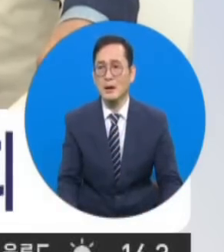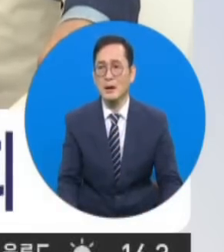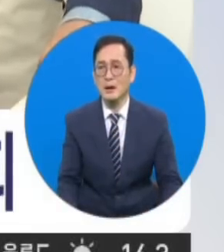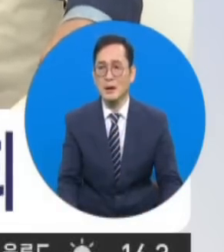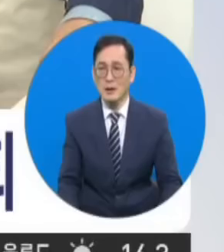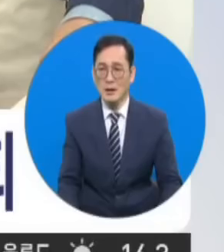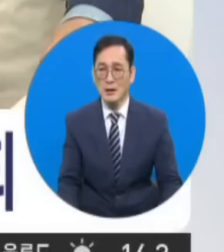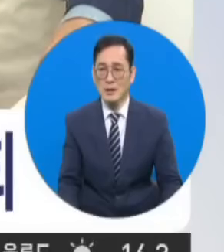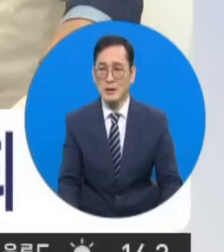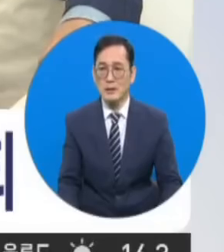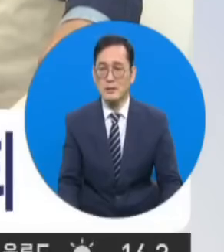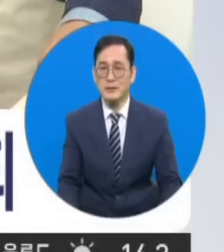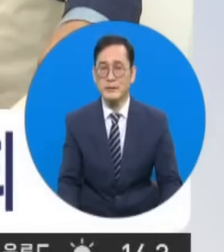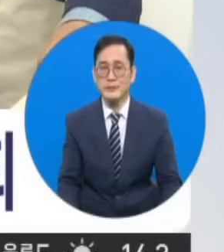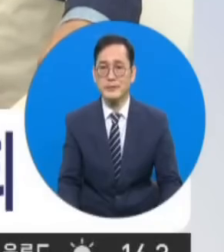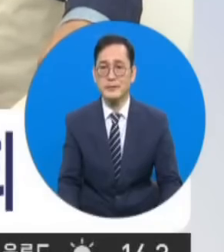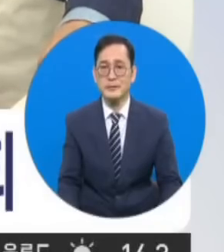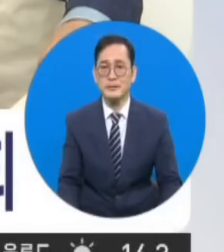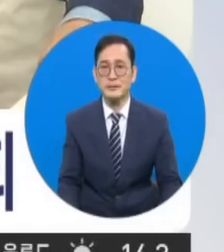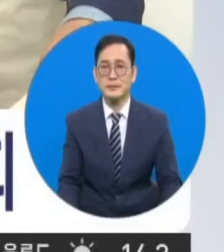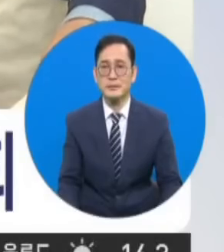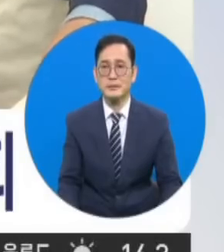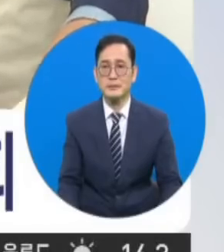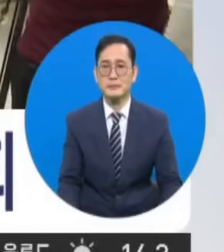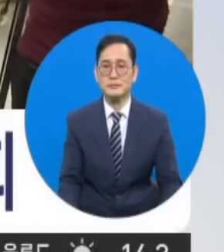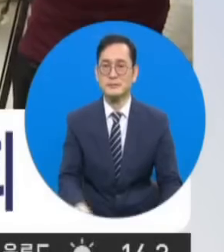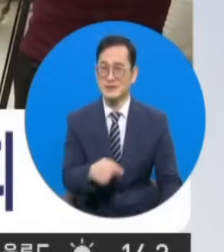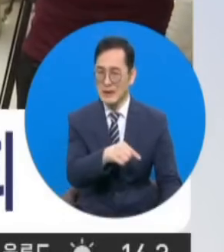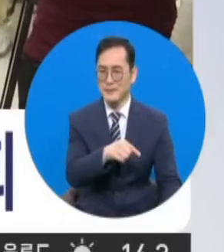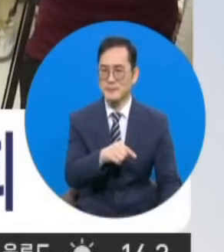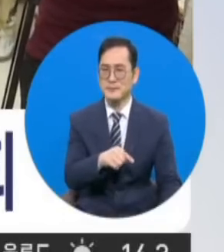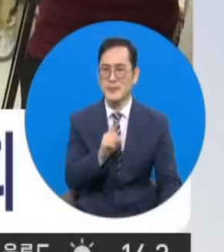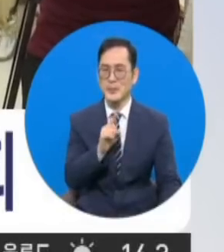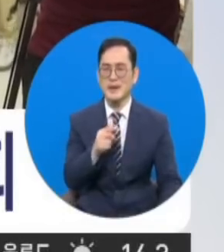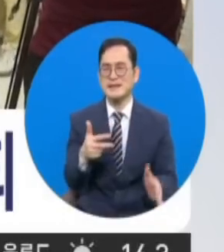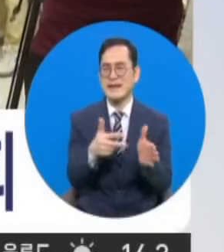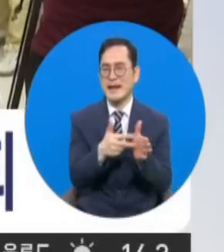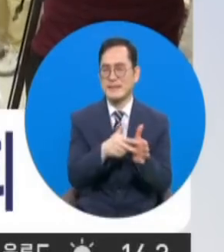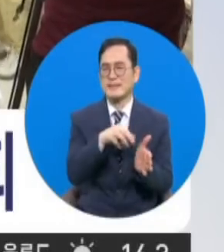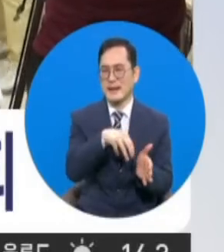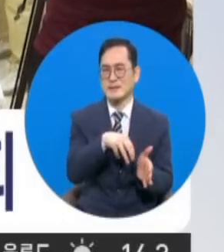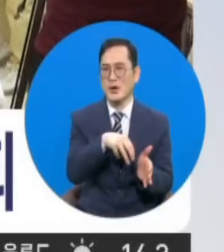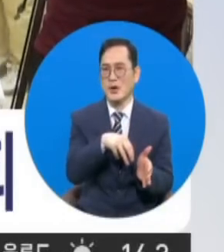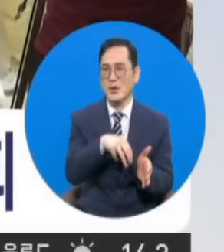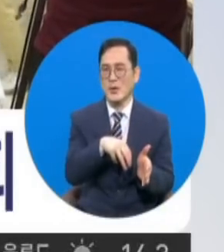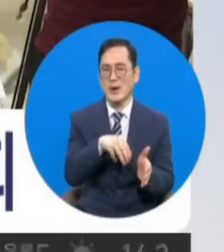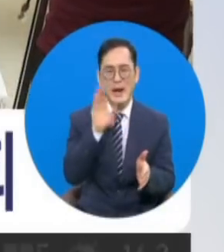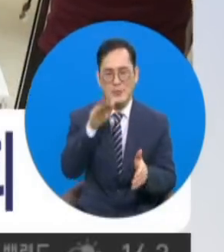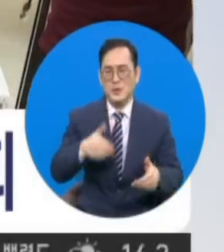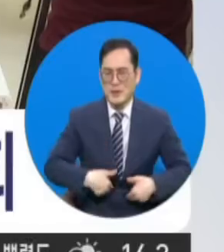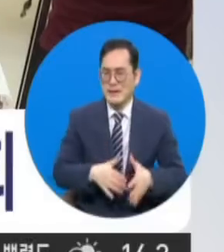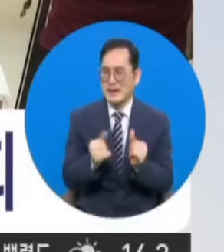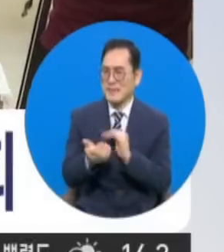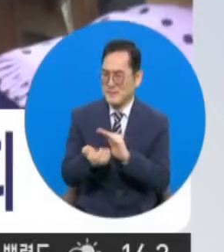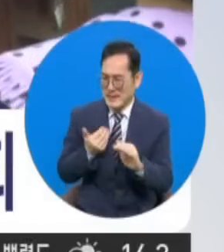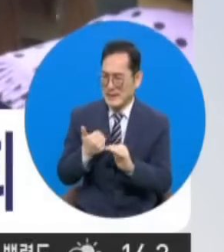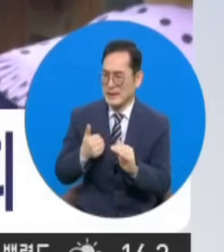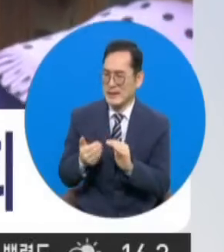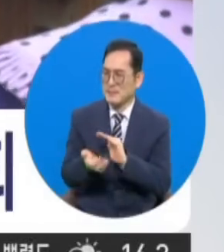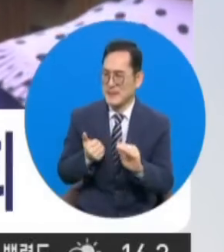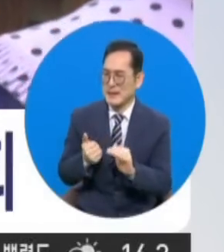모아놔야 될까 해명이라고 보니까 뭐 나중에 재단에서 필요한 사람들을 미리 모으려고 했다는데 왜 그렇게 많은